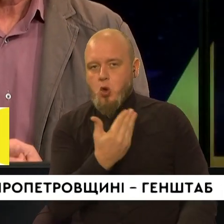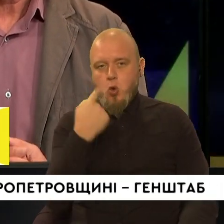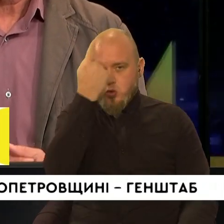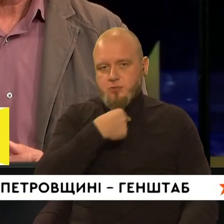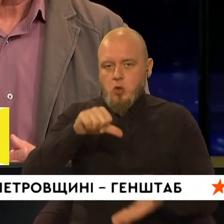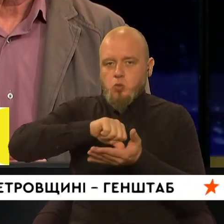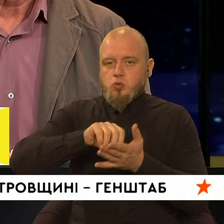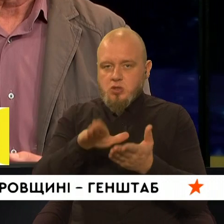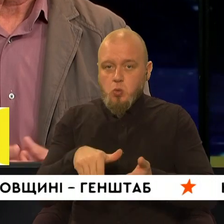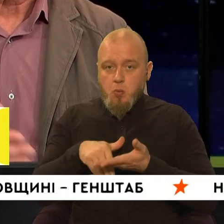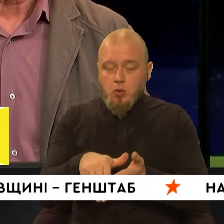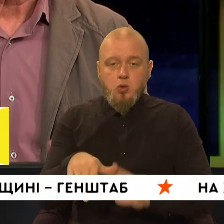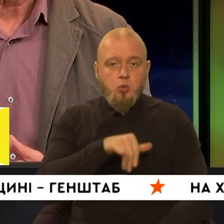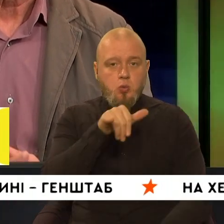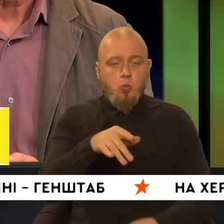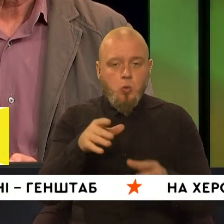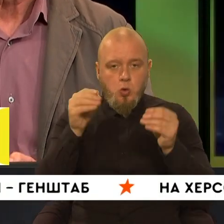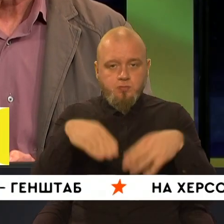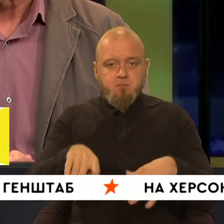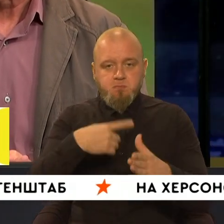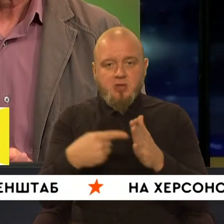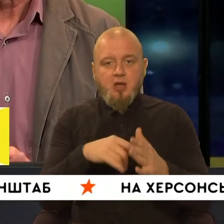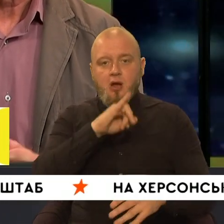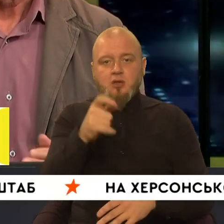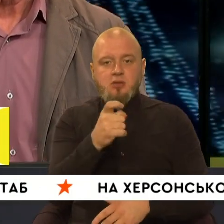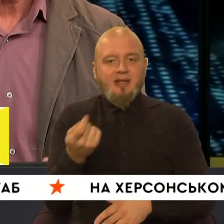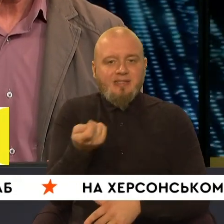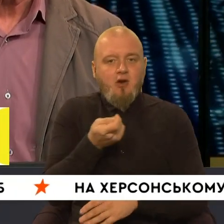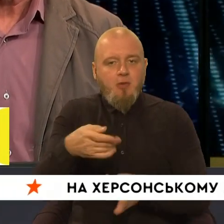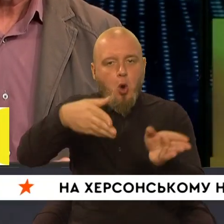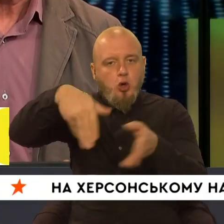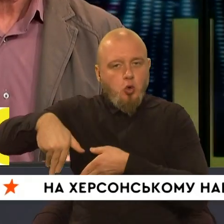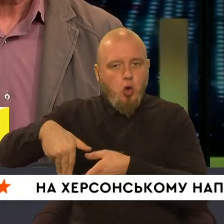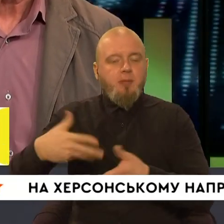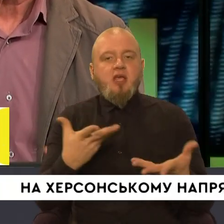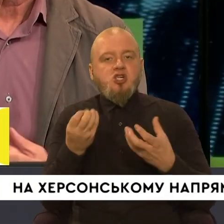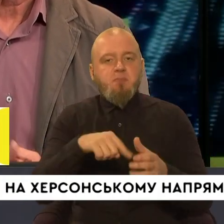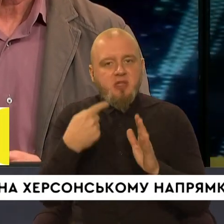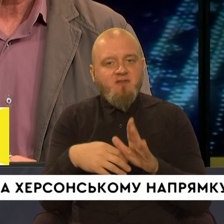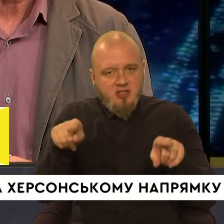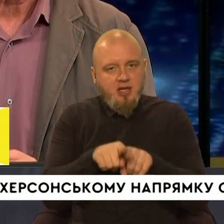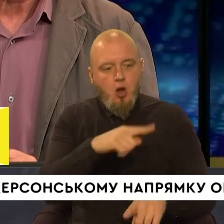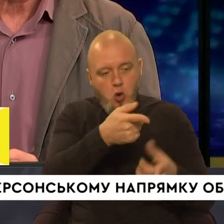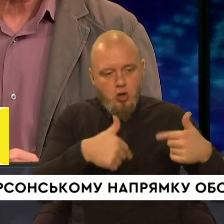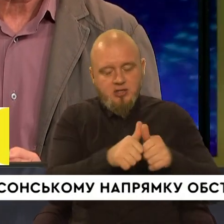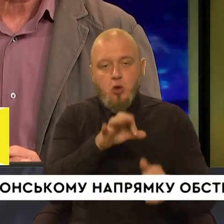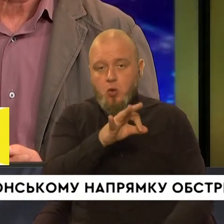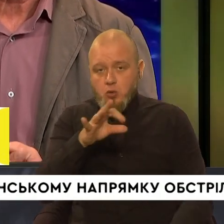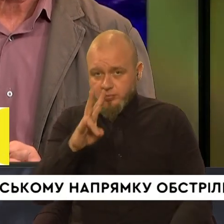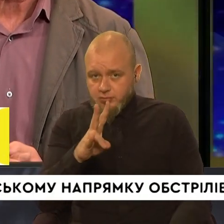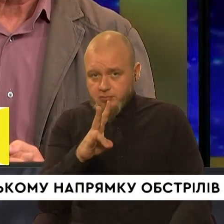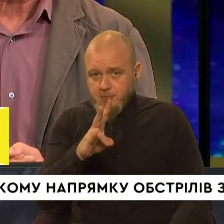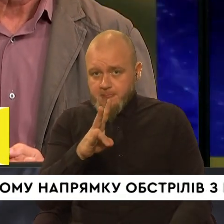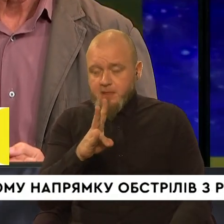особиста участь допомогли у розв'язанні питання із зерновим коридором. Які ще питання все ж таки Організація